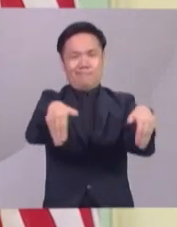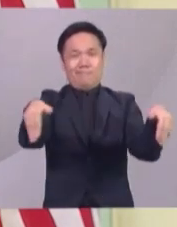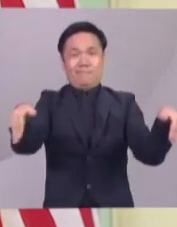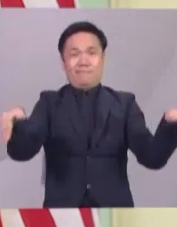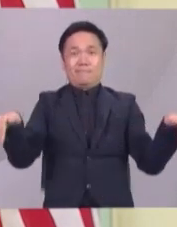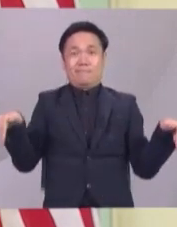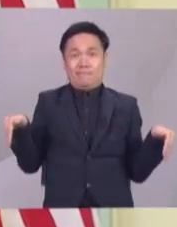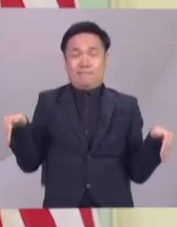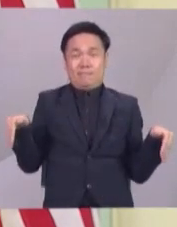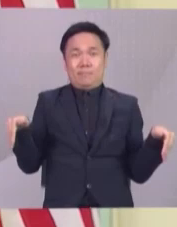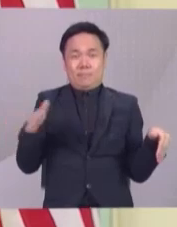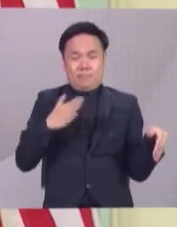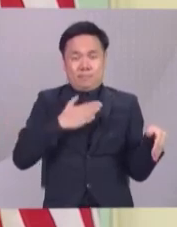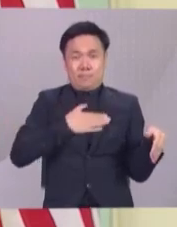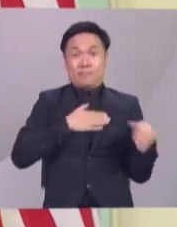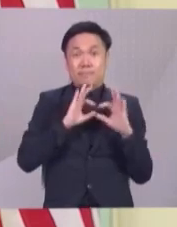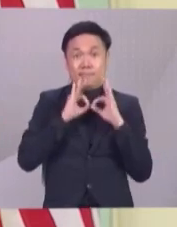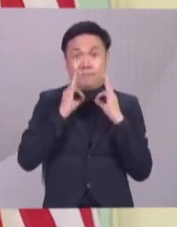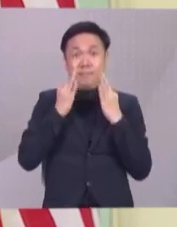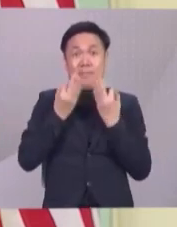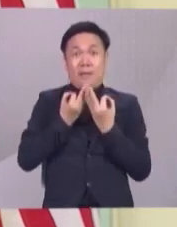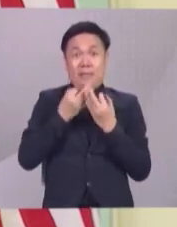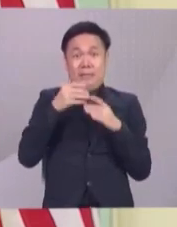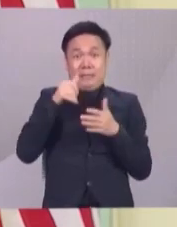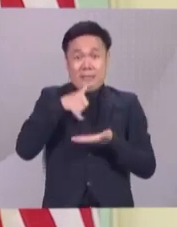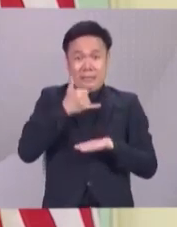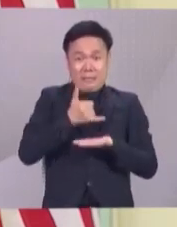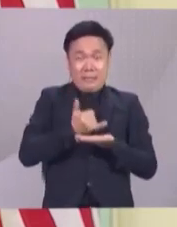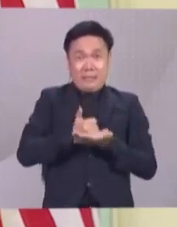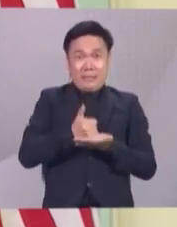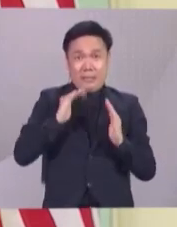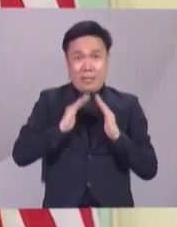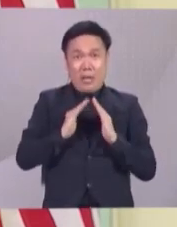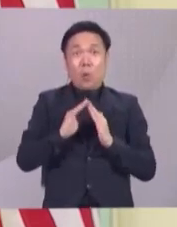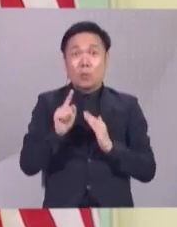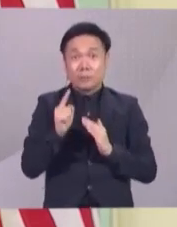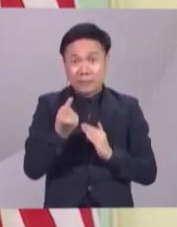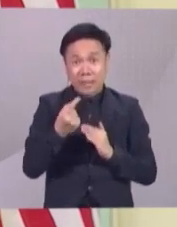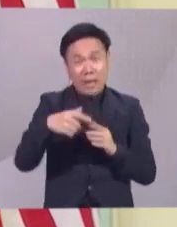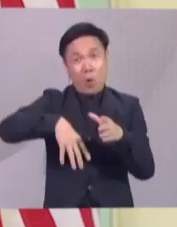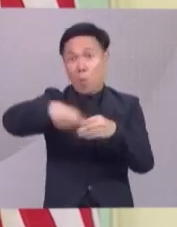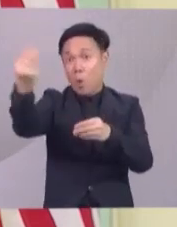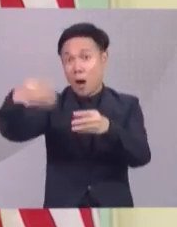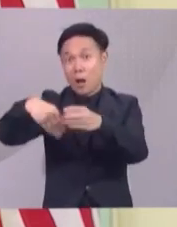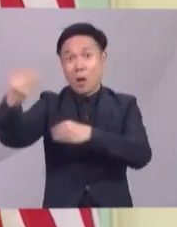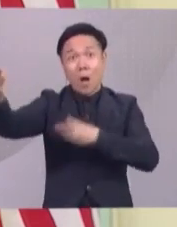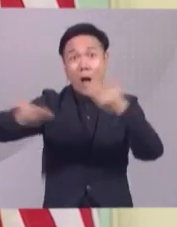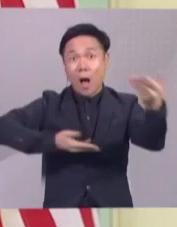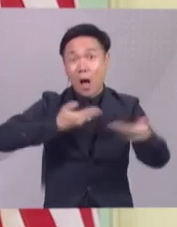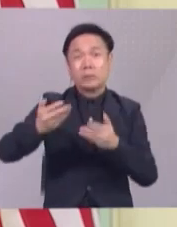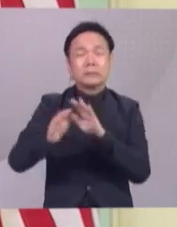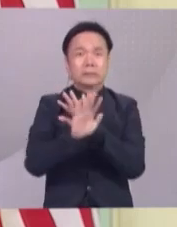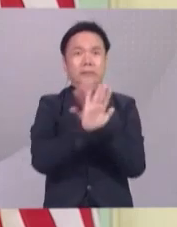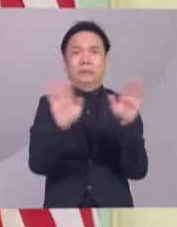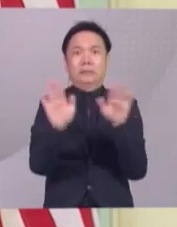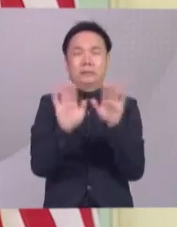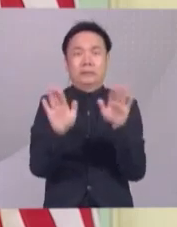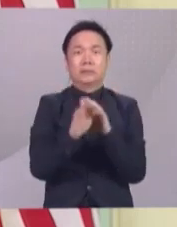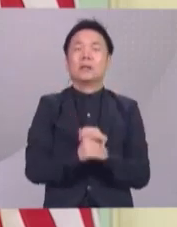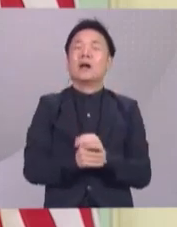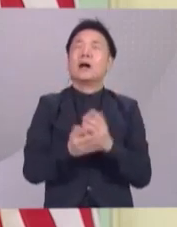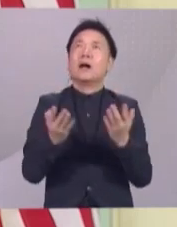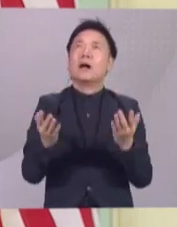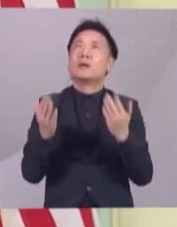datang beraya kecuali keluarga yang berada di dalam rumah mereka saja. Kalau semua orang buat macam ini,